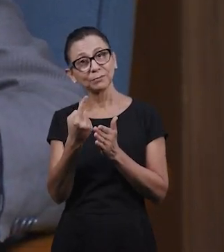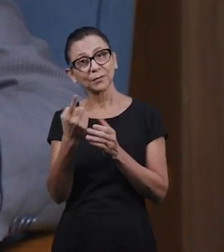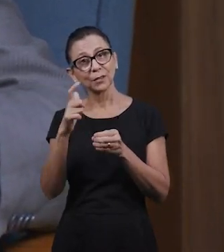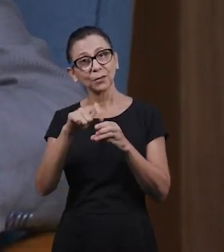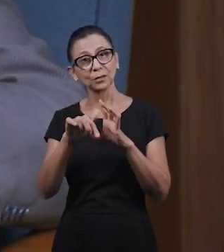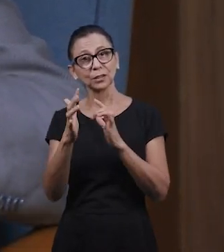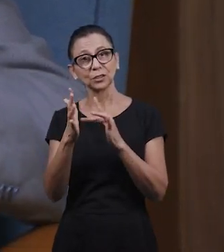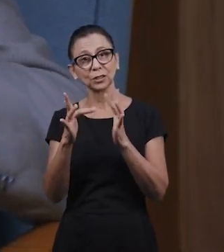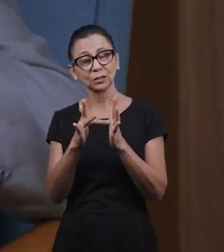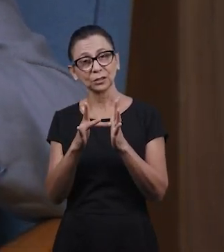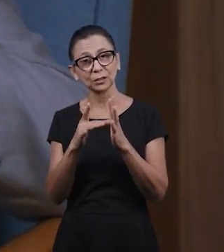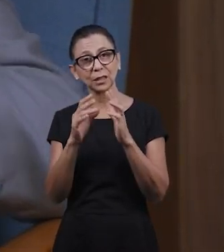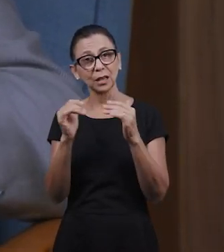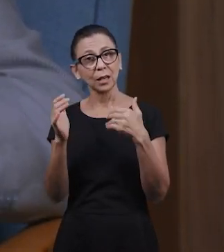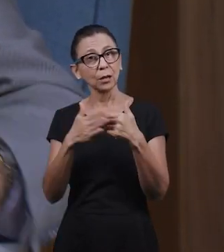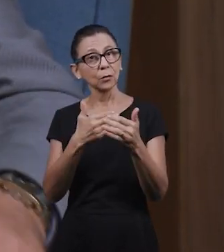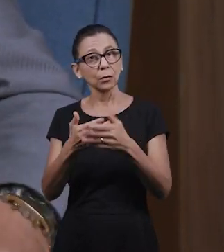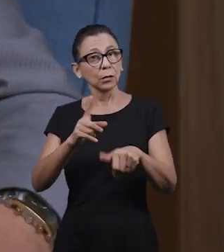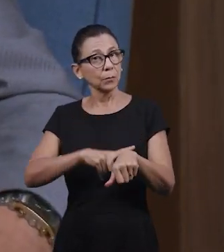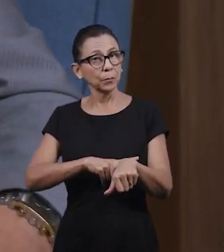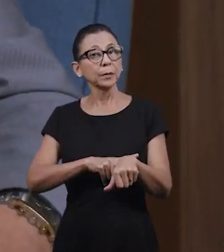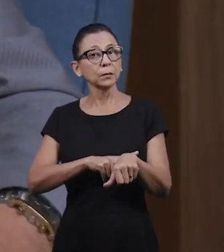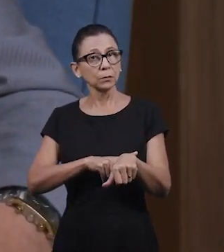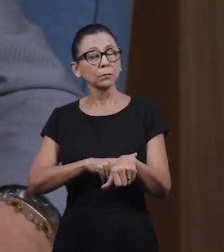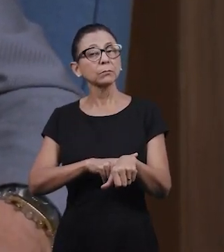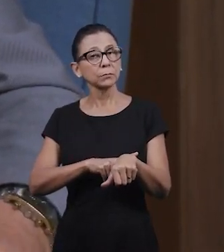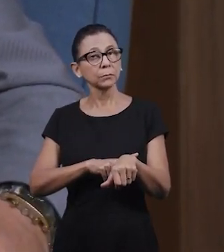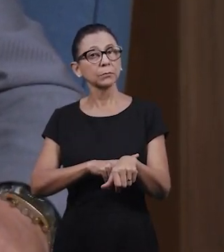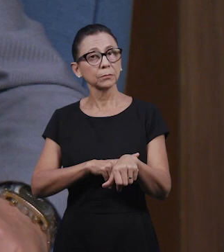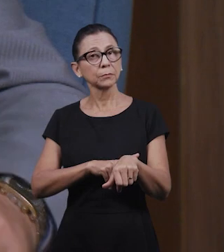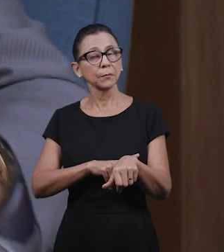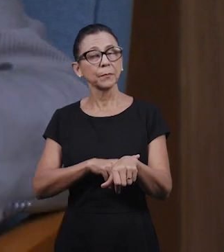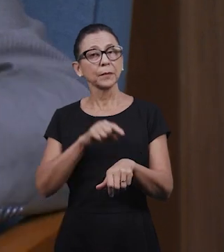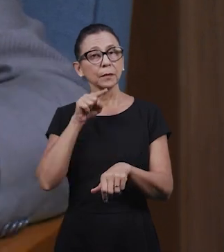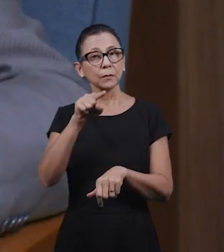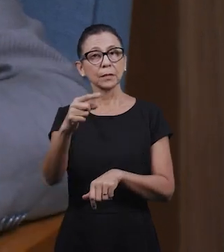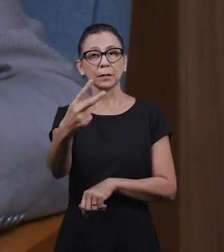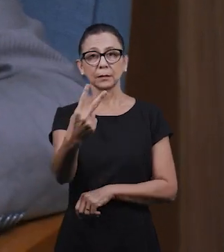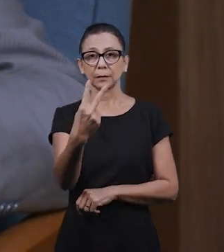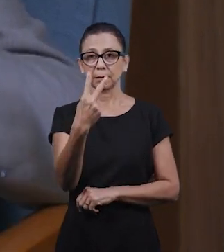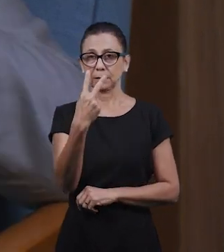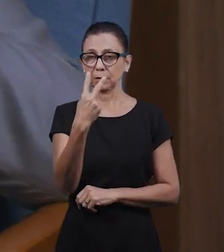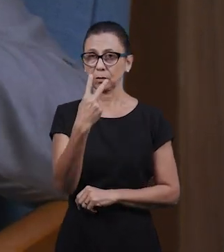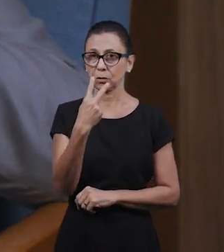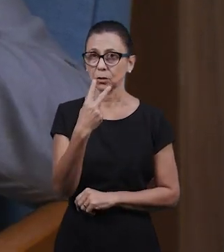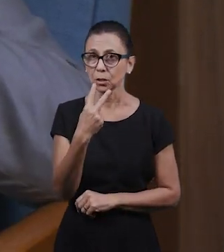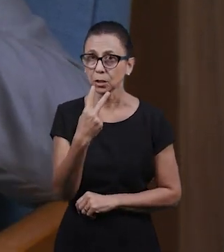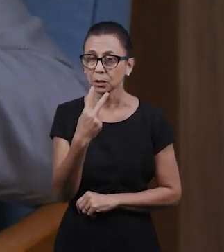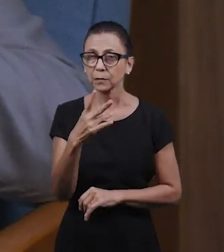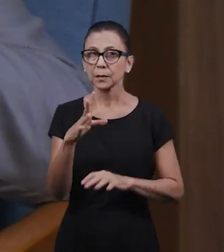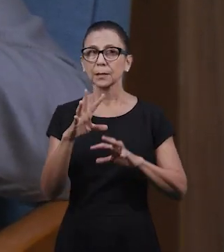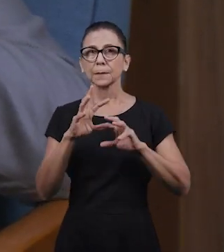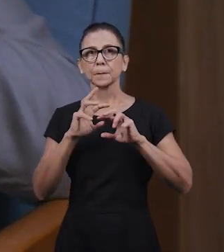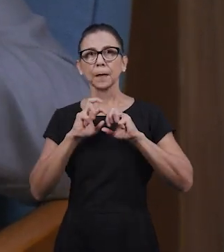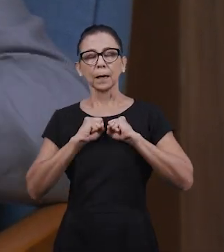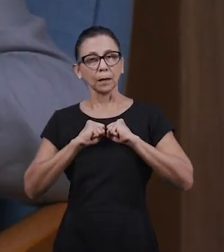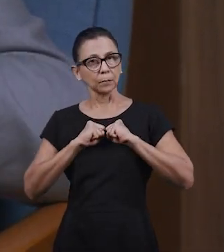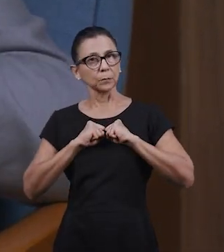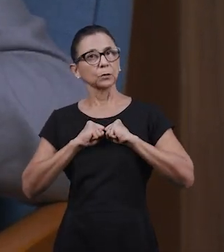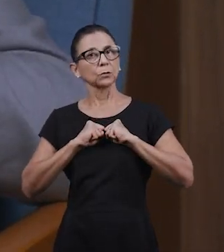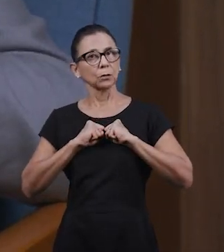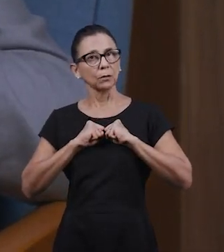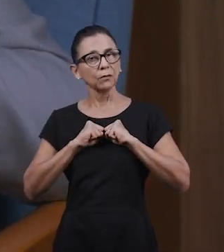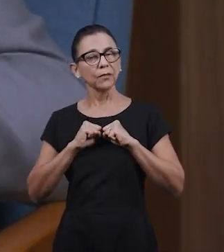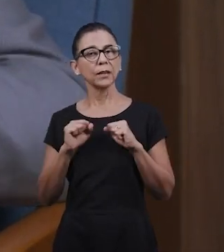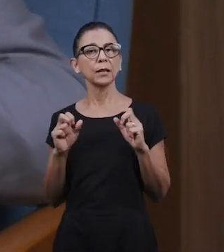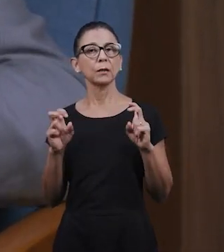moment. Et vous qui nous assistez, vous pouvez, vous devez apporter vers soi-même ce qui a été